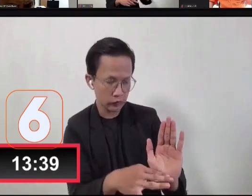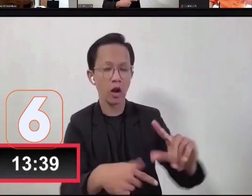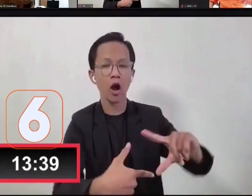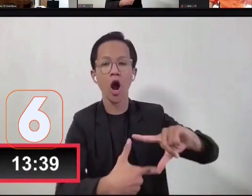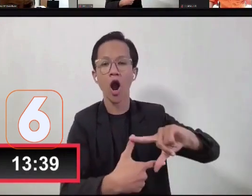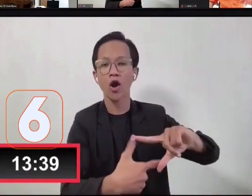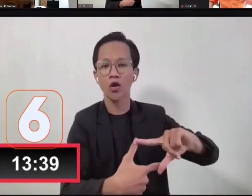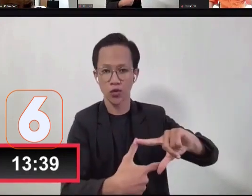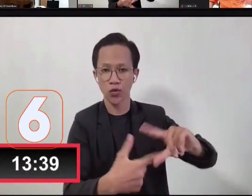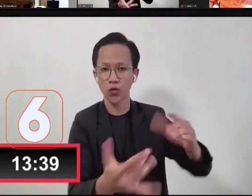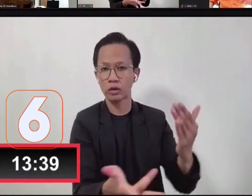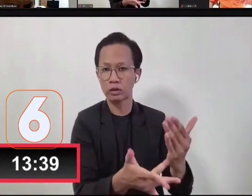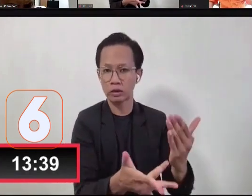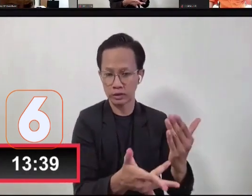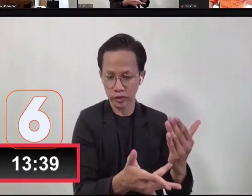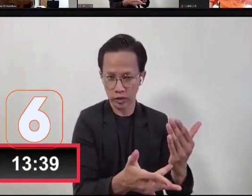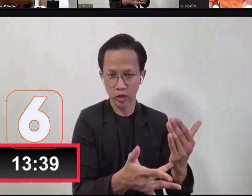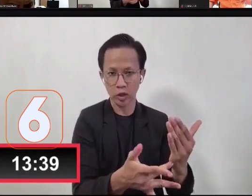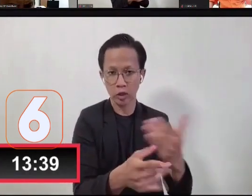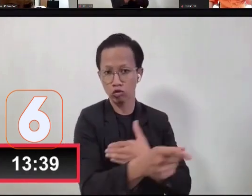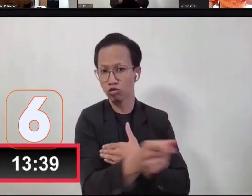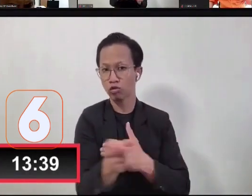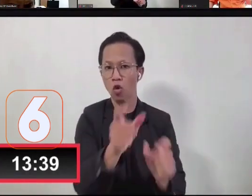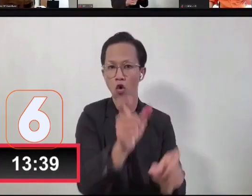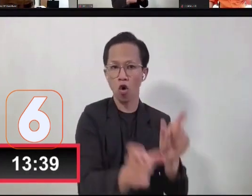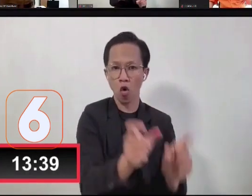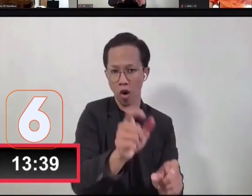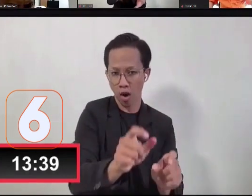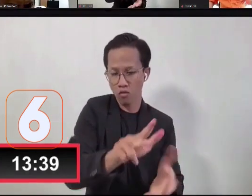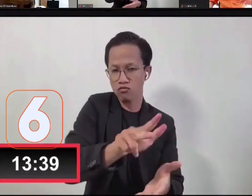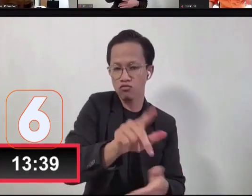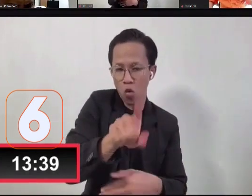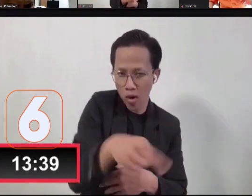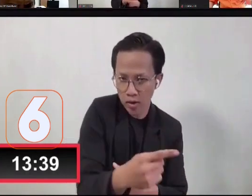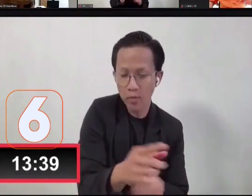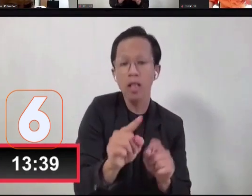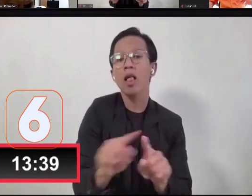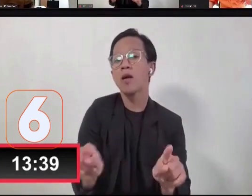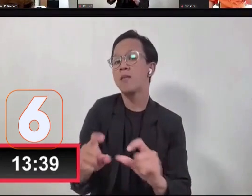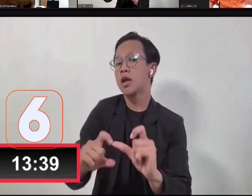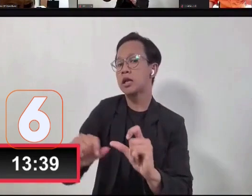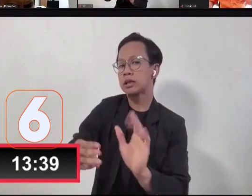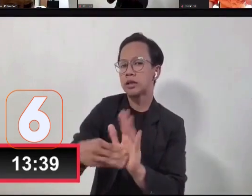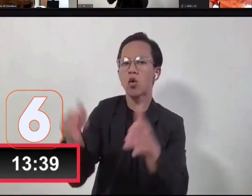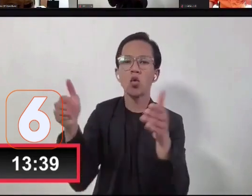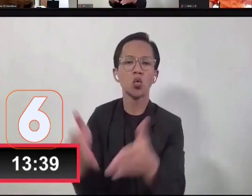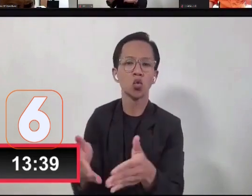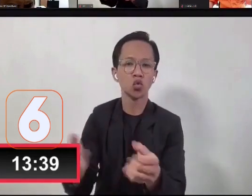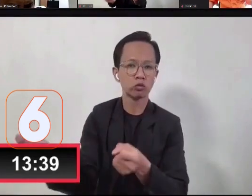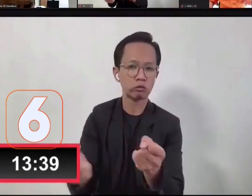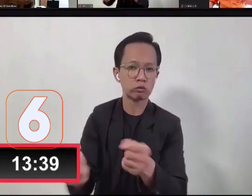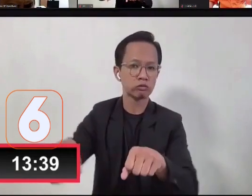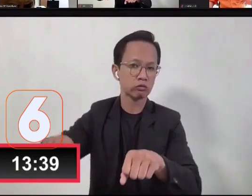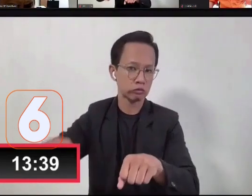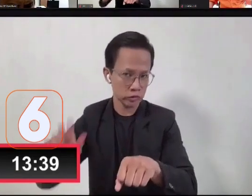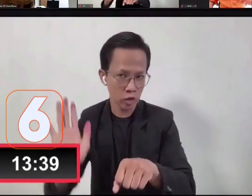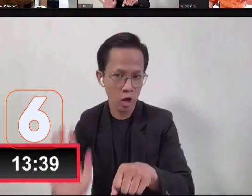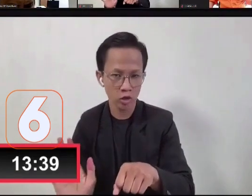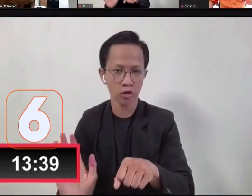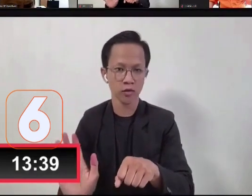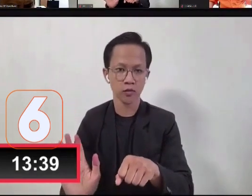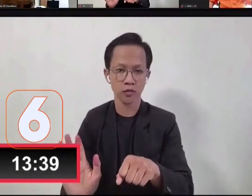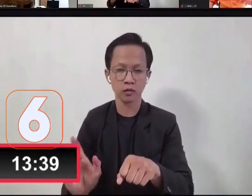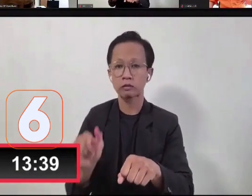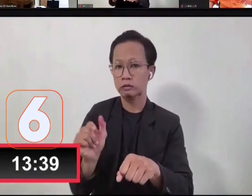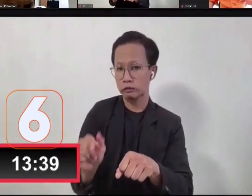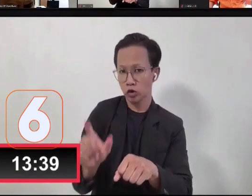yang wajib dimiliki setiap orang namun SIM hanya diwajibkan bagi setiap orang yang akan mengemudikan kendaraan bermotor dimana untuk mendapatkannya calon